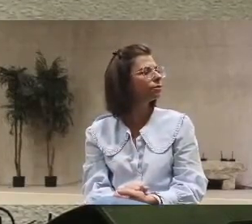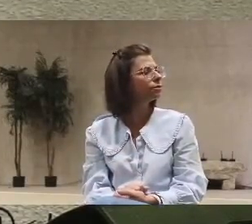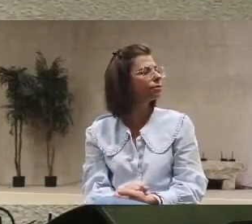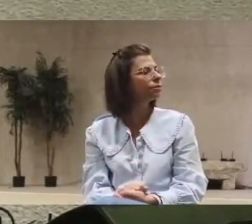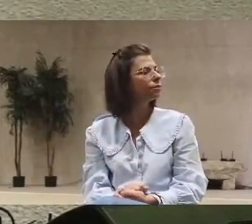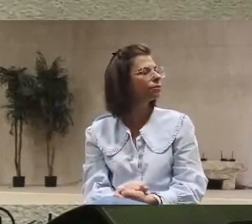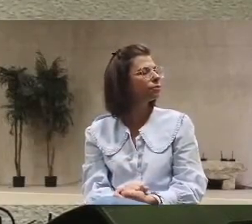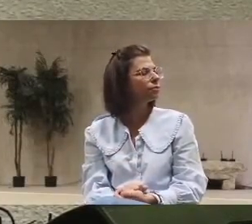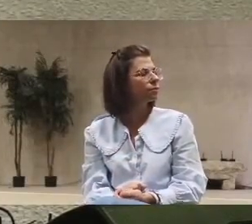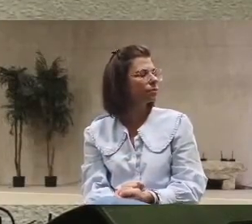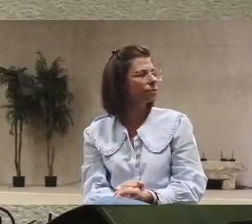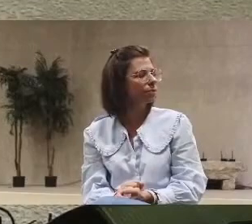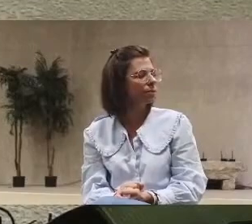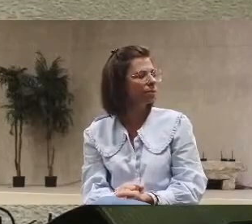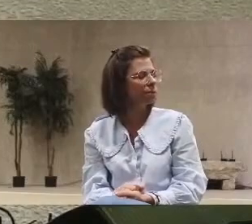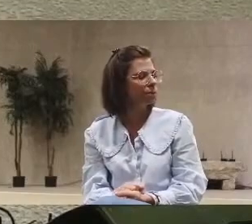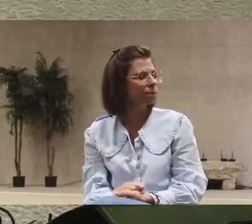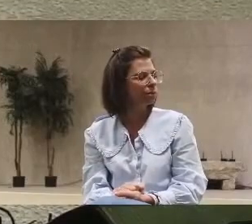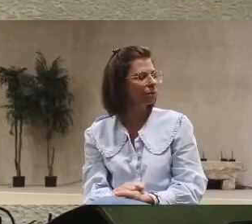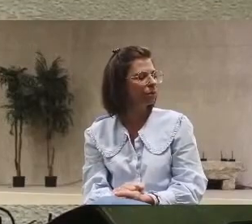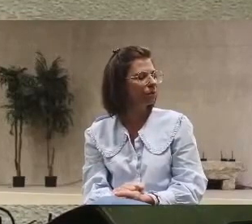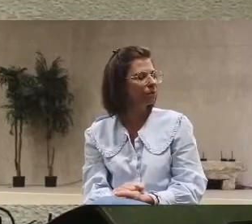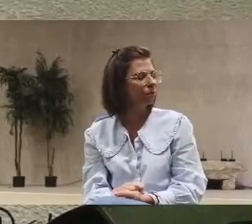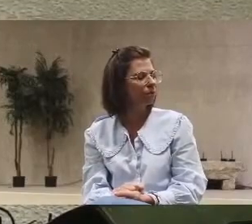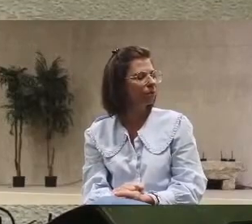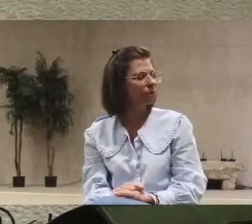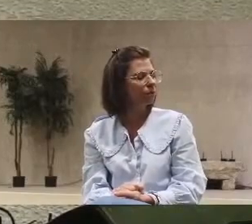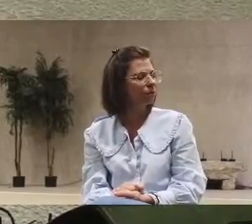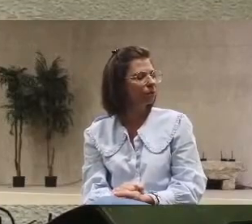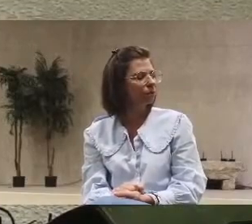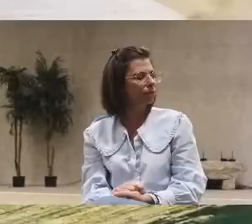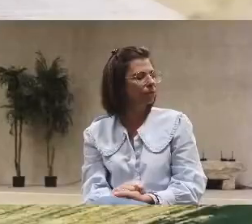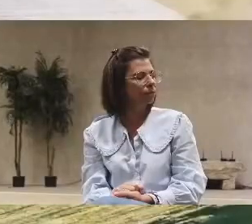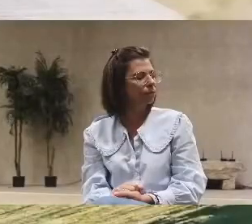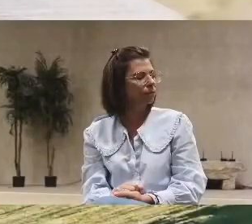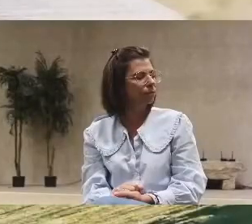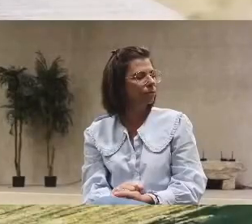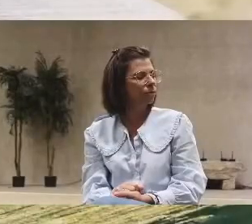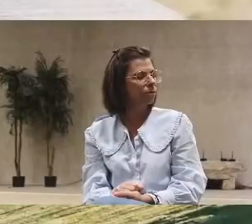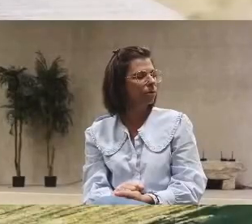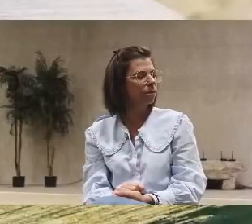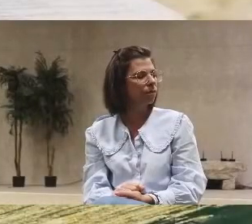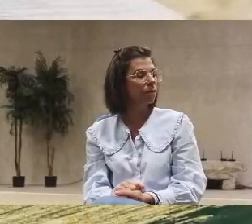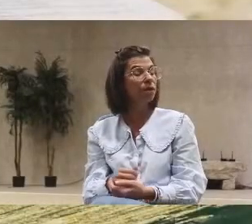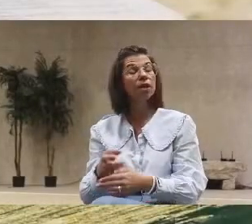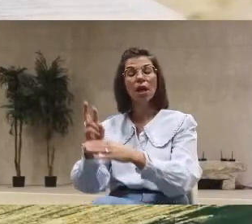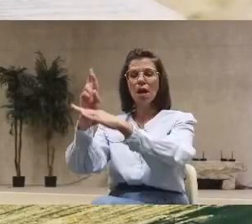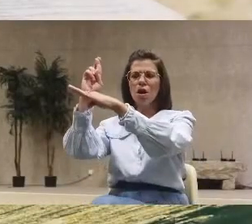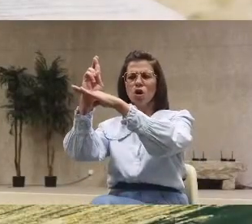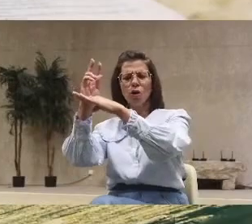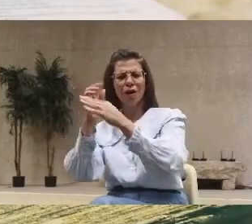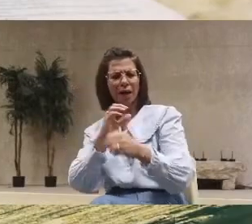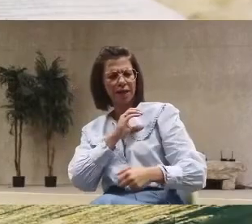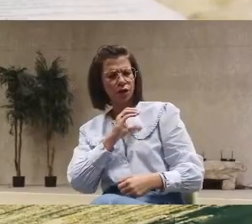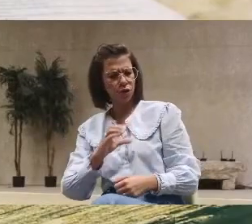qui nous parle du règne de Christ,